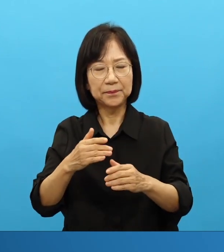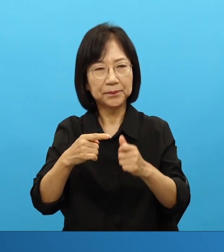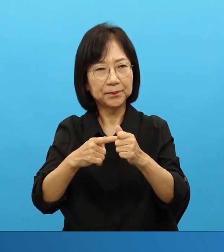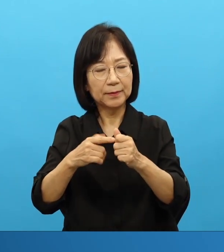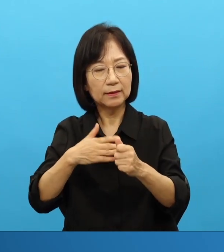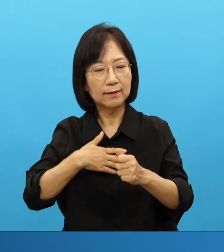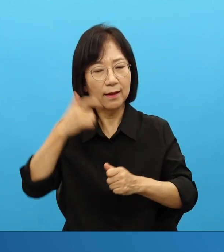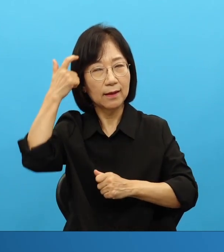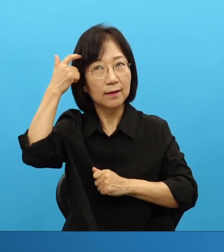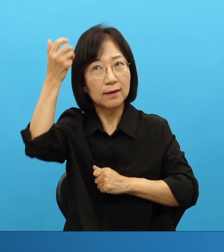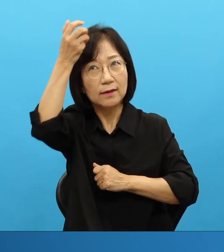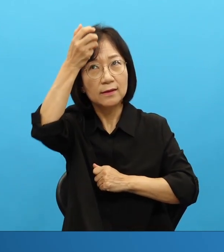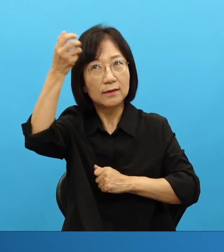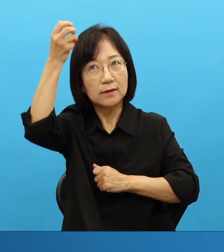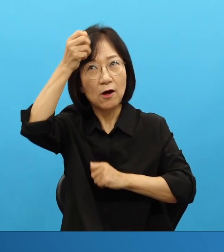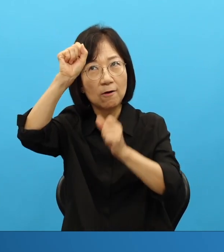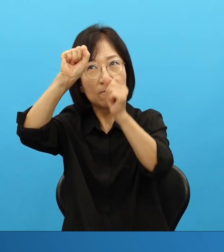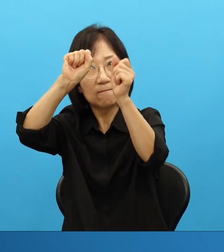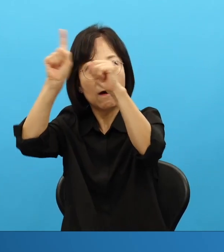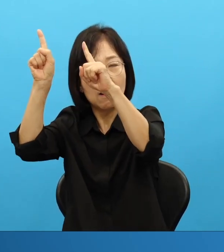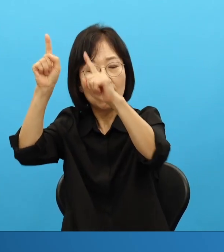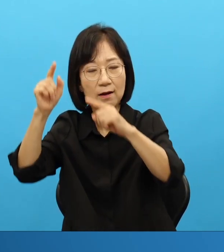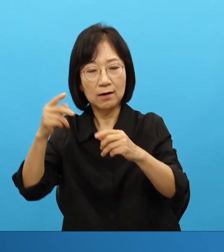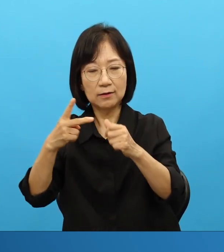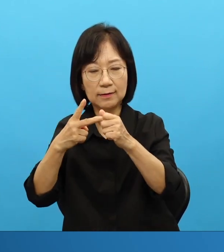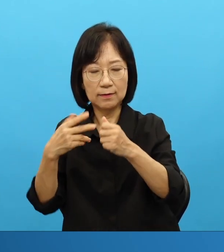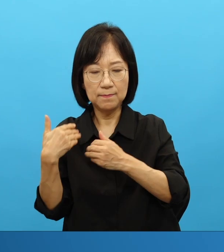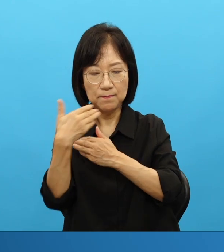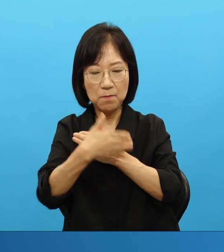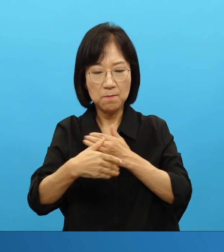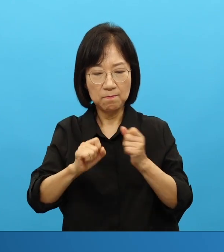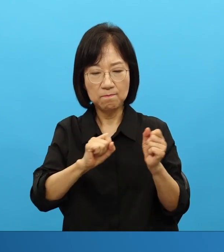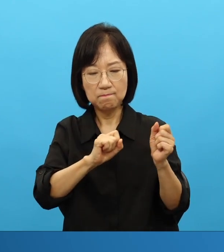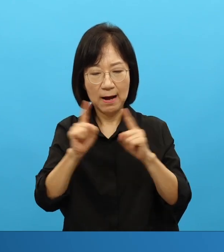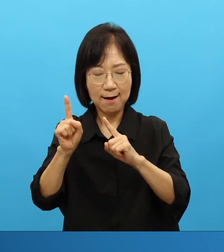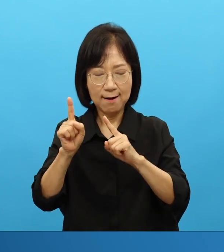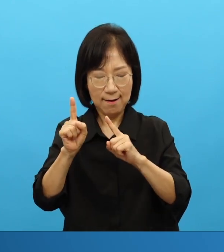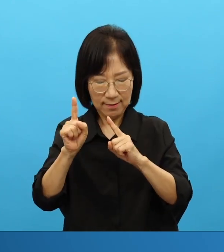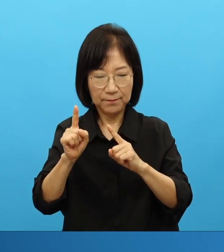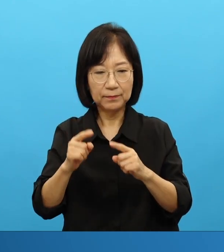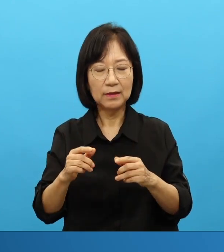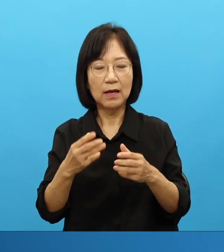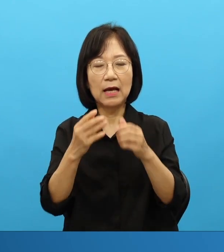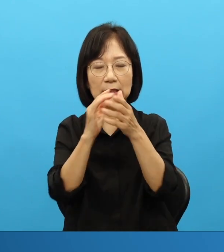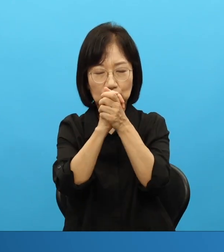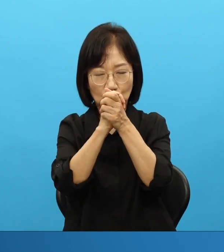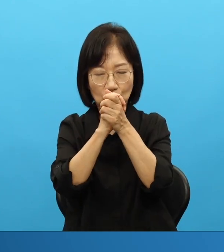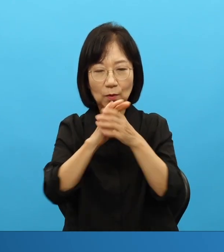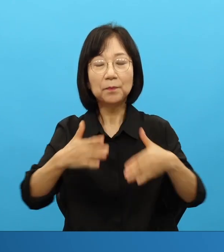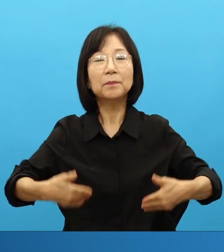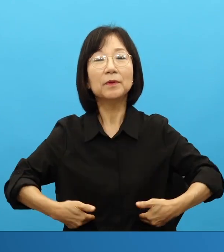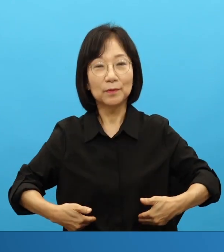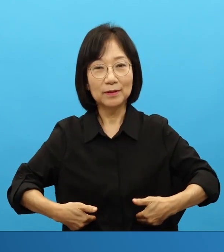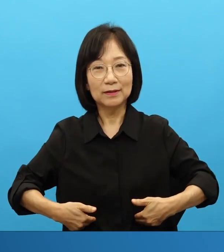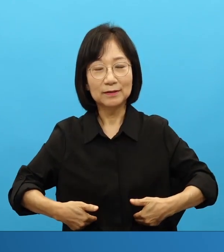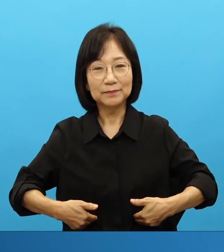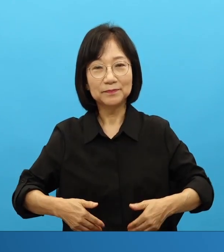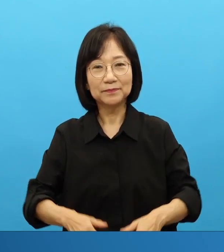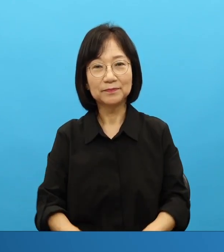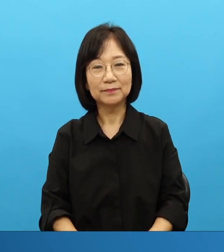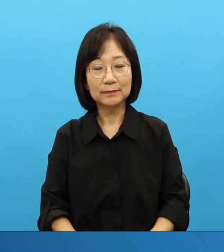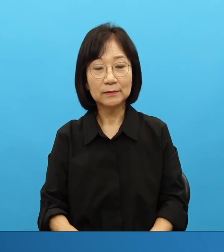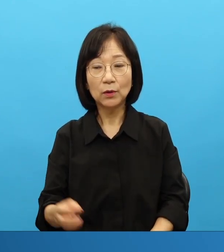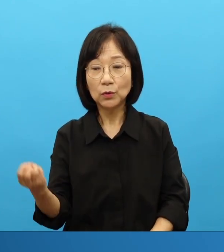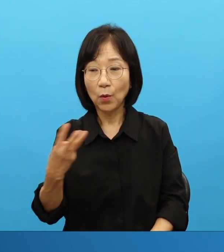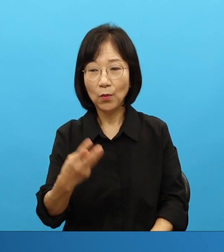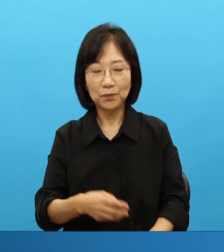기도를 하셔야 돼요. At least on the Lord's Day, as you give your worship, you must pray this prayer to revive and restore your soul as well as your physical health. 그리고